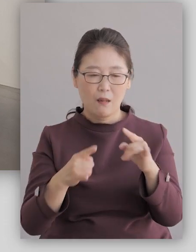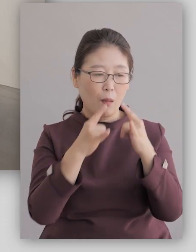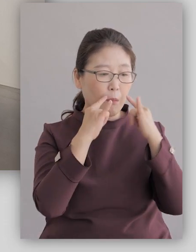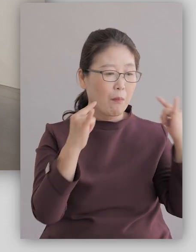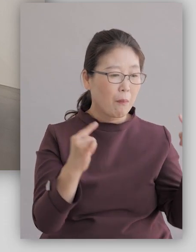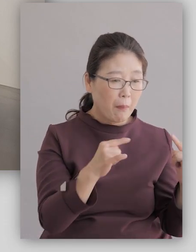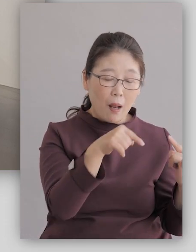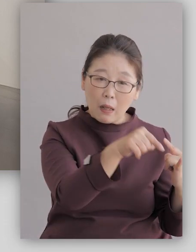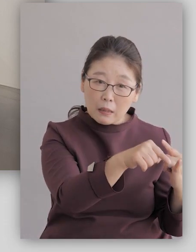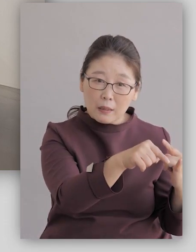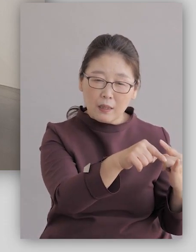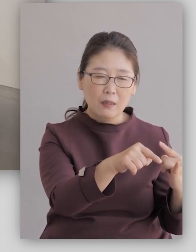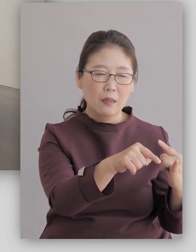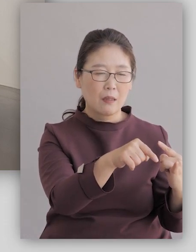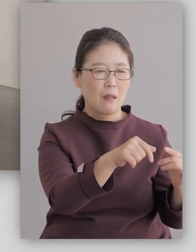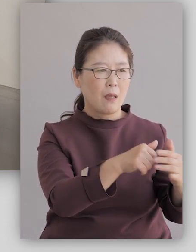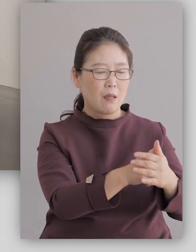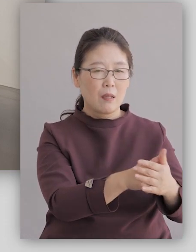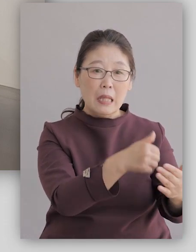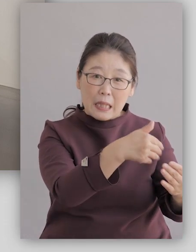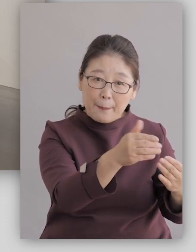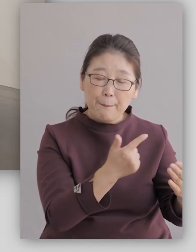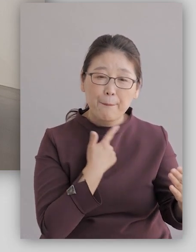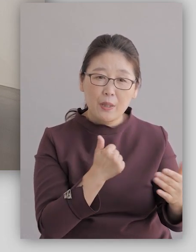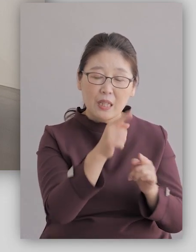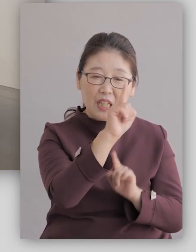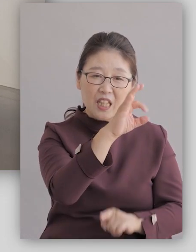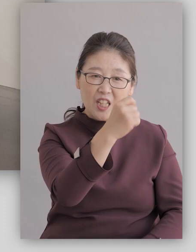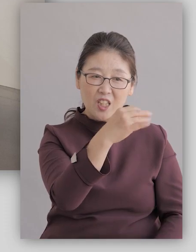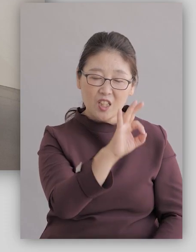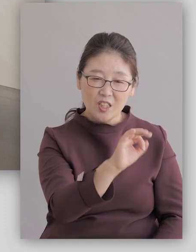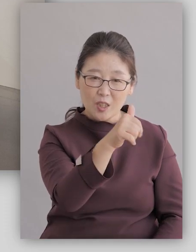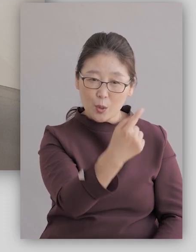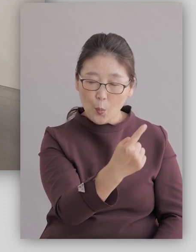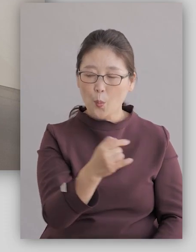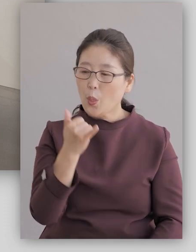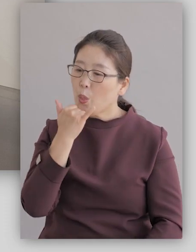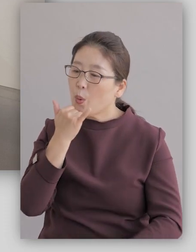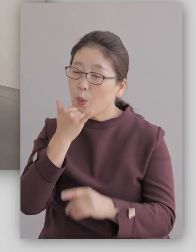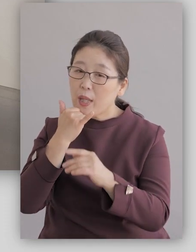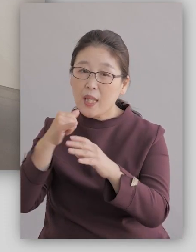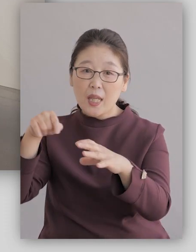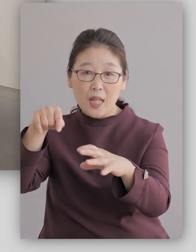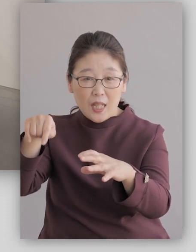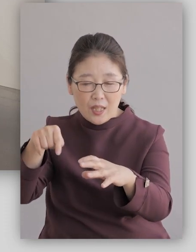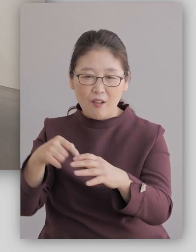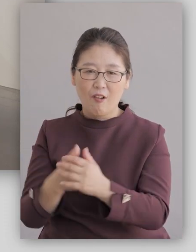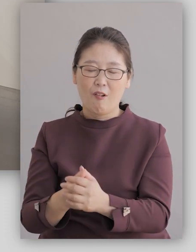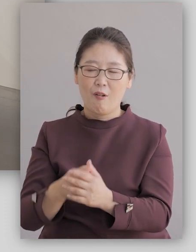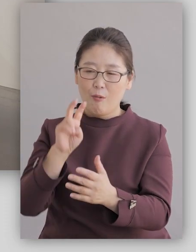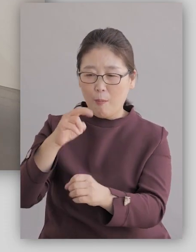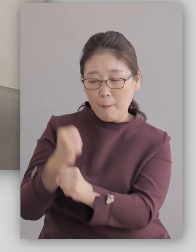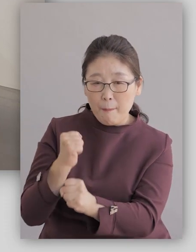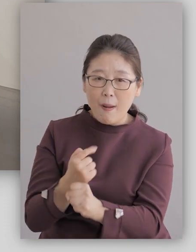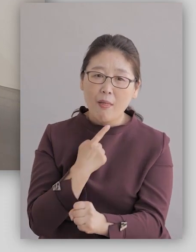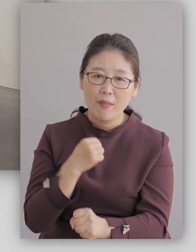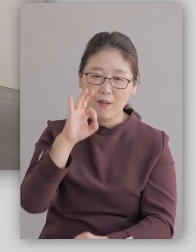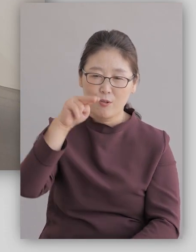프랑스에서 그 한국화 작업을 하던 이영로 작가님과 독일에서 작곡을 하시던 윤희상